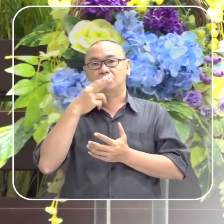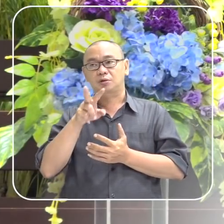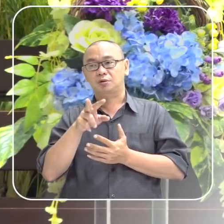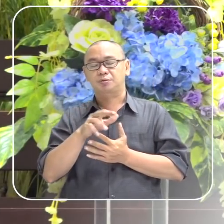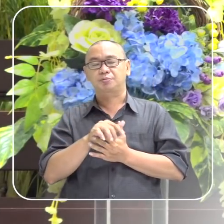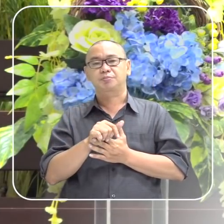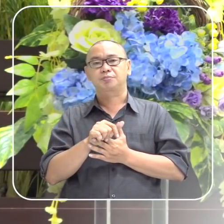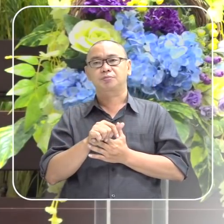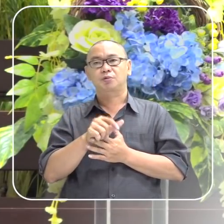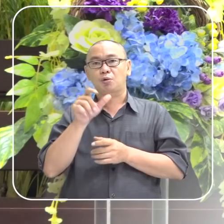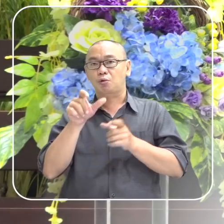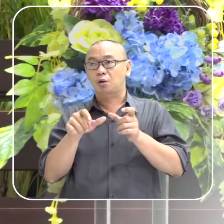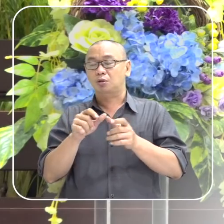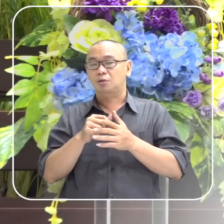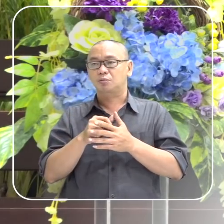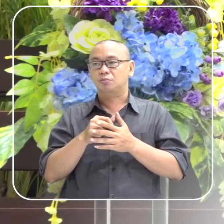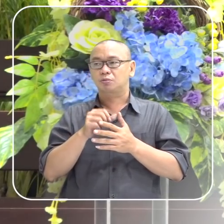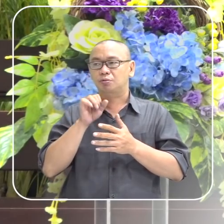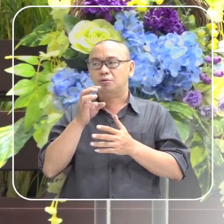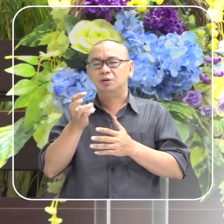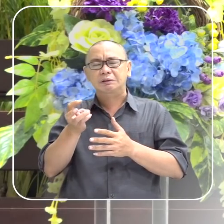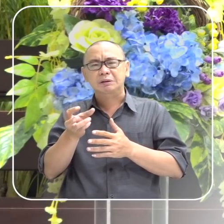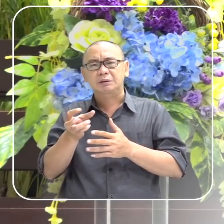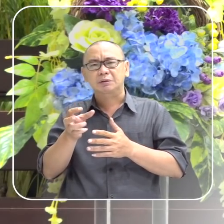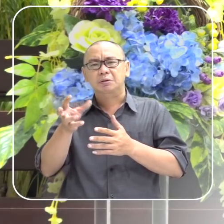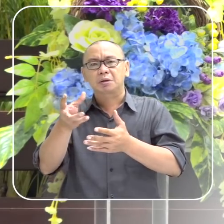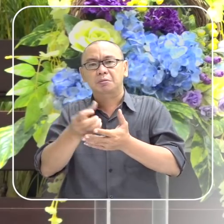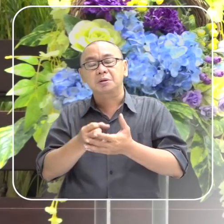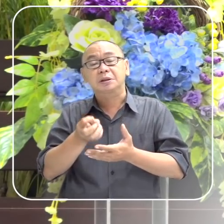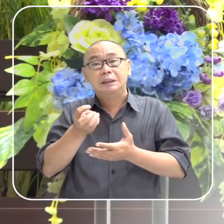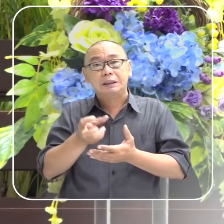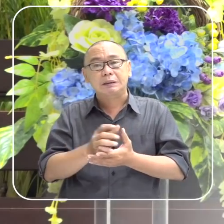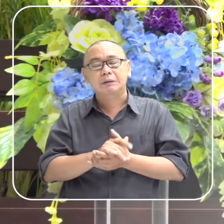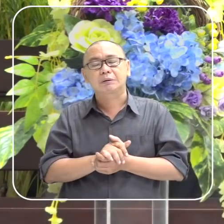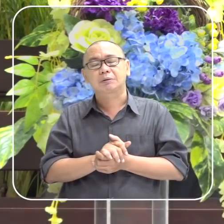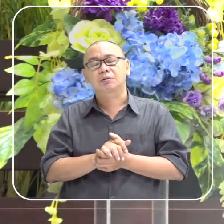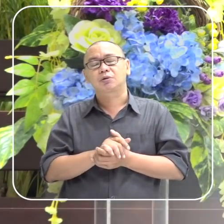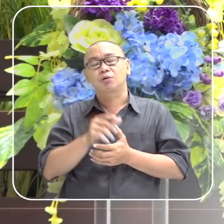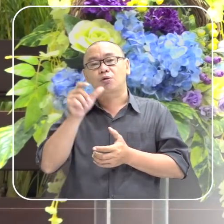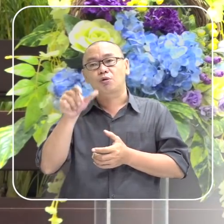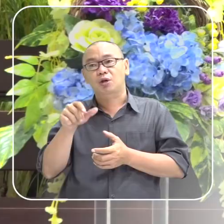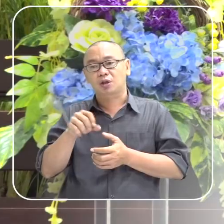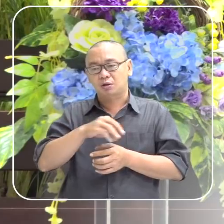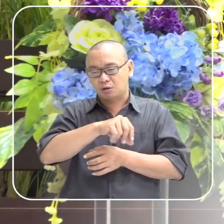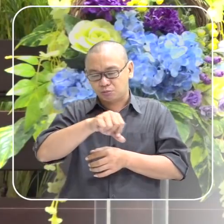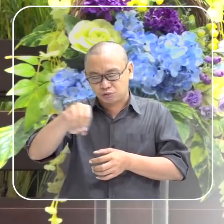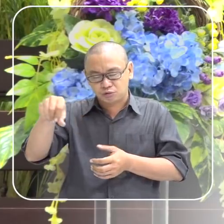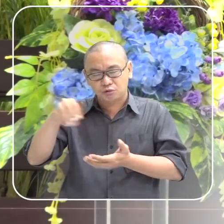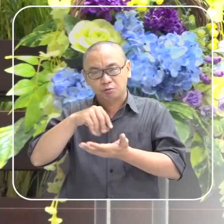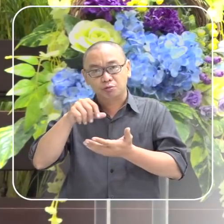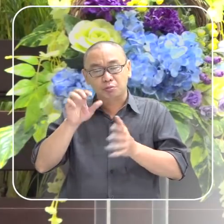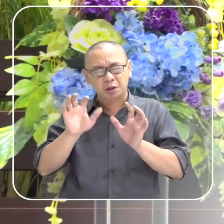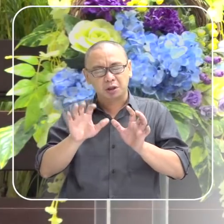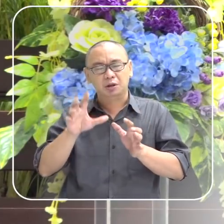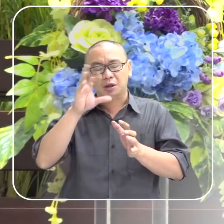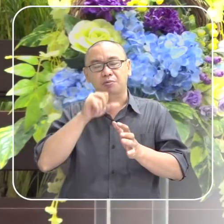Camkanlah ini, orang yang menabur sedikit akan menuai sedikit juga, dan orang yang menabur banyak